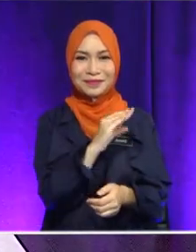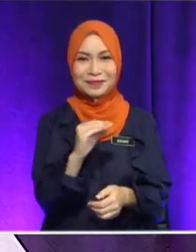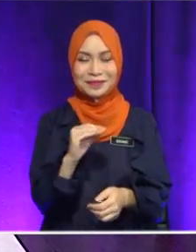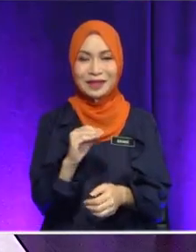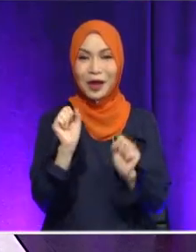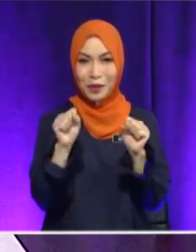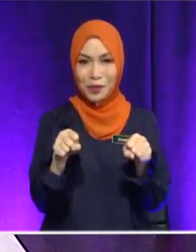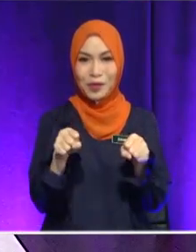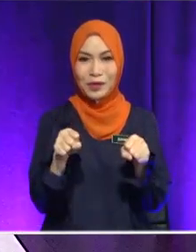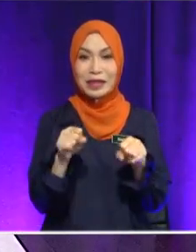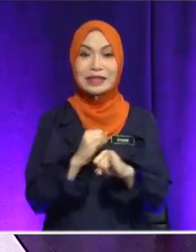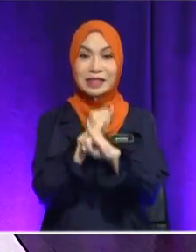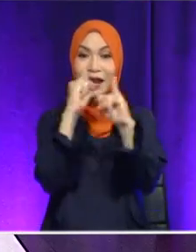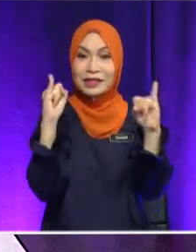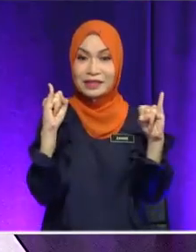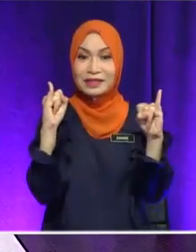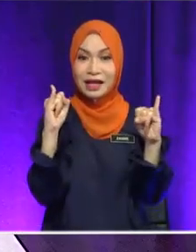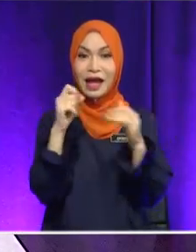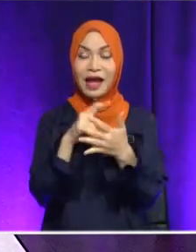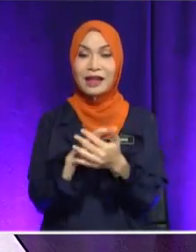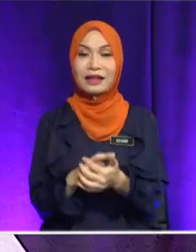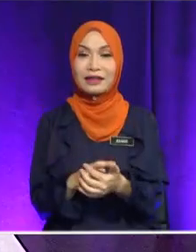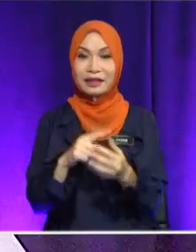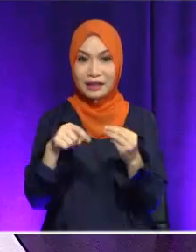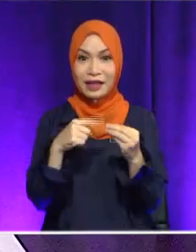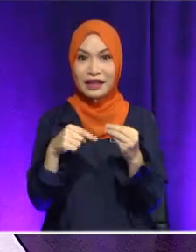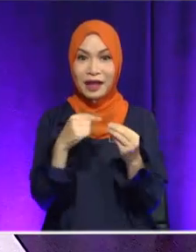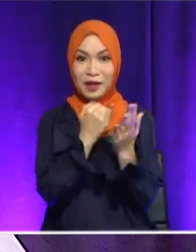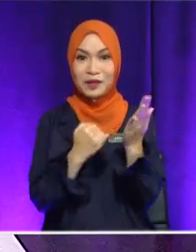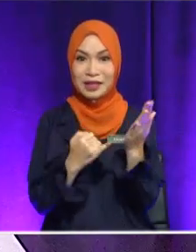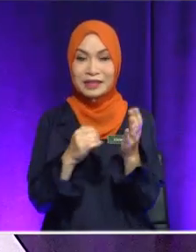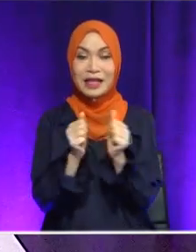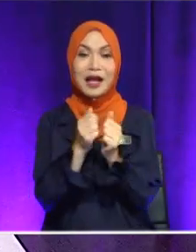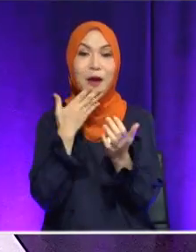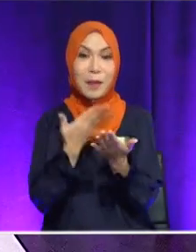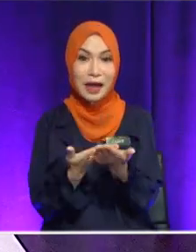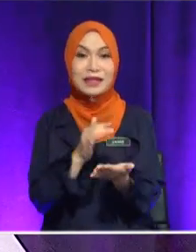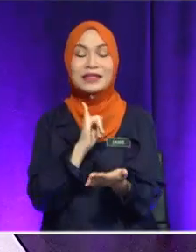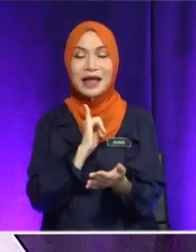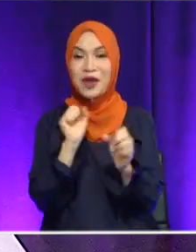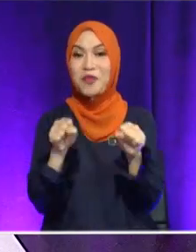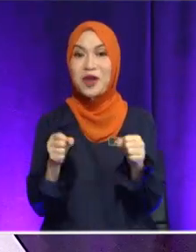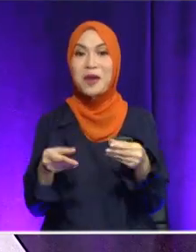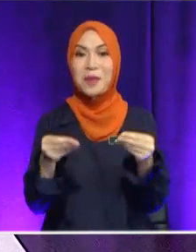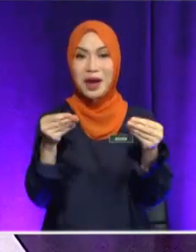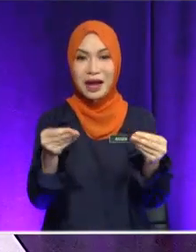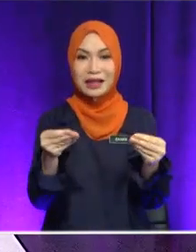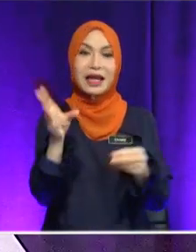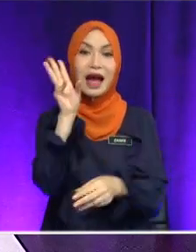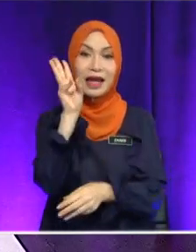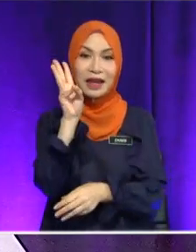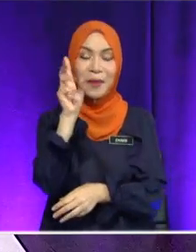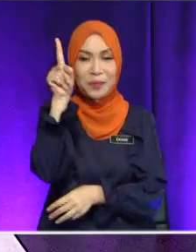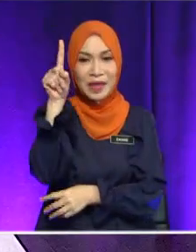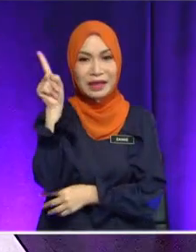juga boleh Bagi enam bintang Baiklah terima kasih banyak-banyak Cikgu 6 bintang kawan-kawan